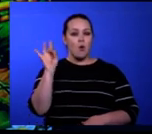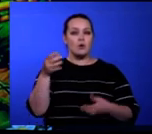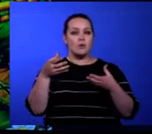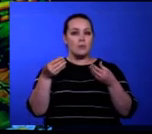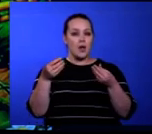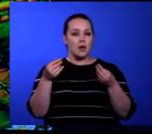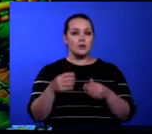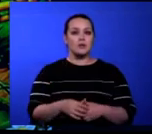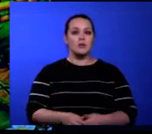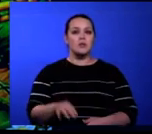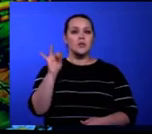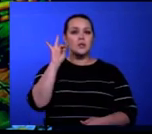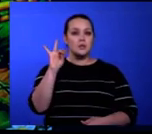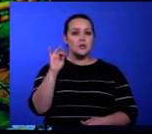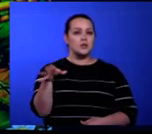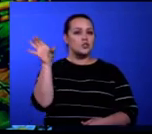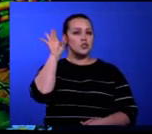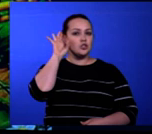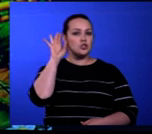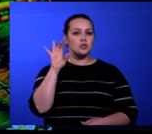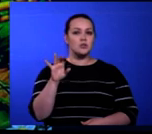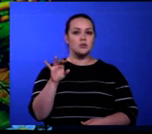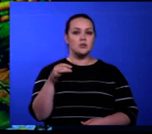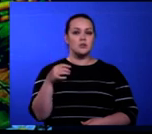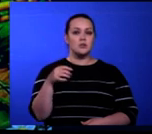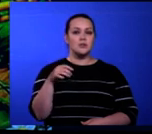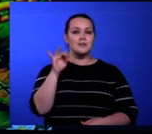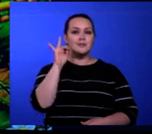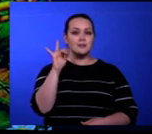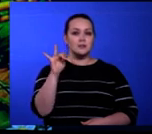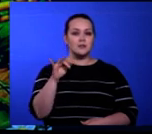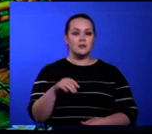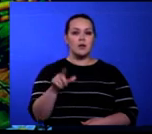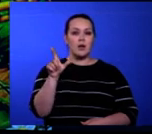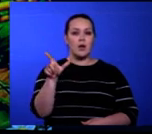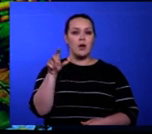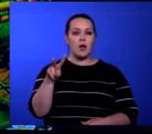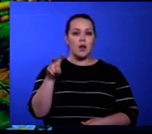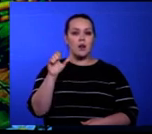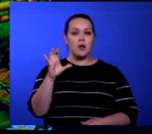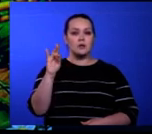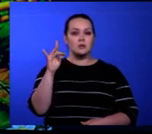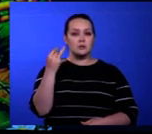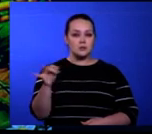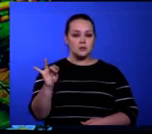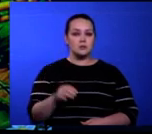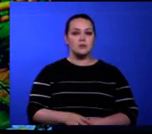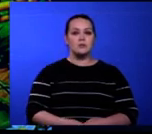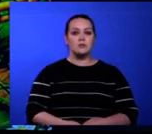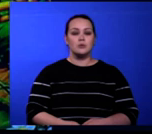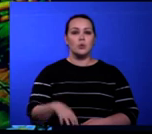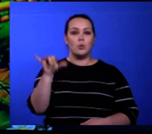И. Слышится и, потому что мы говорим зеленый. гласный. Про гласный мы можем сказать только ударный